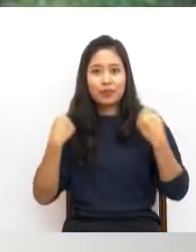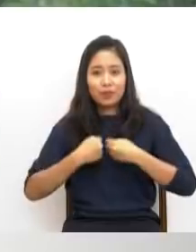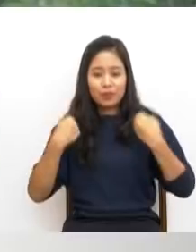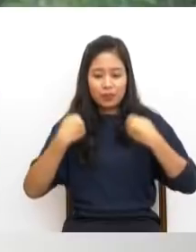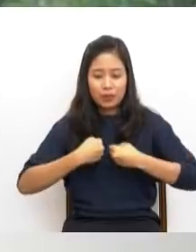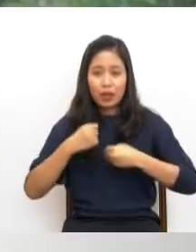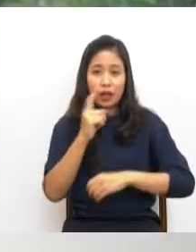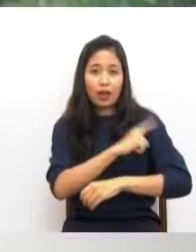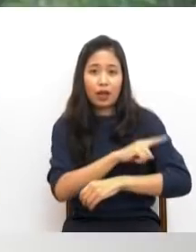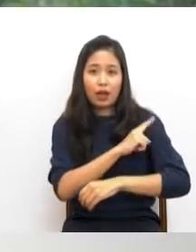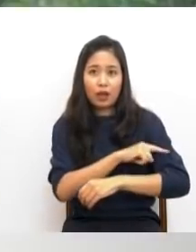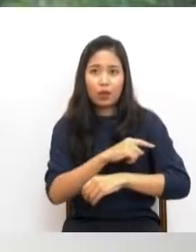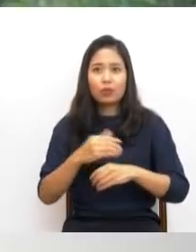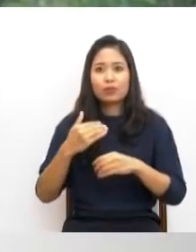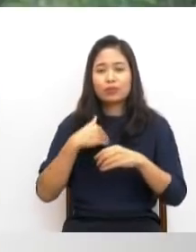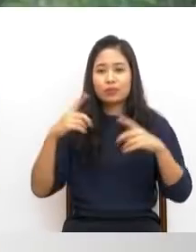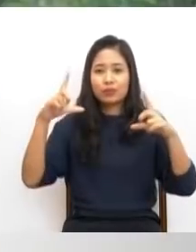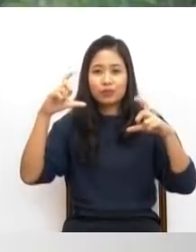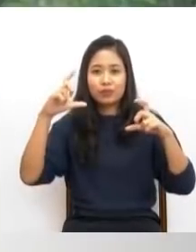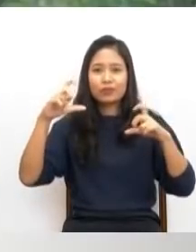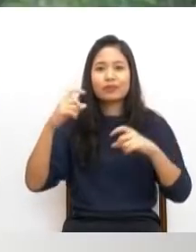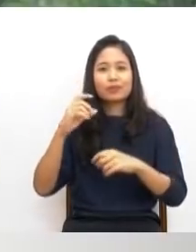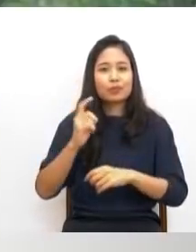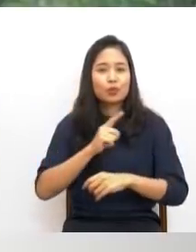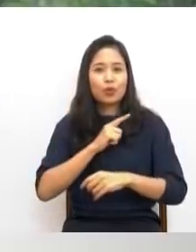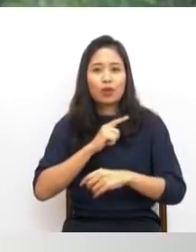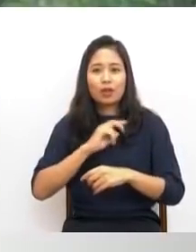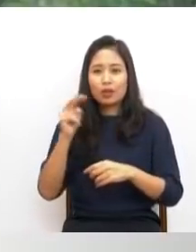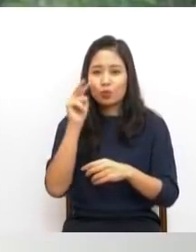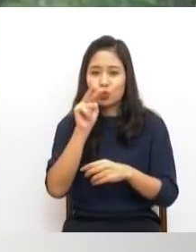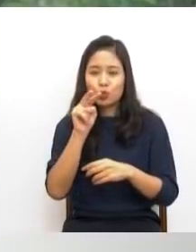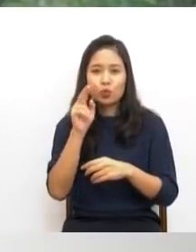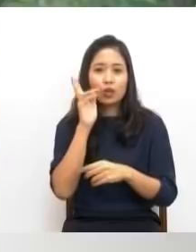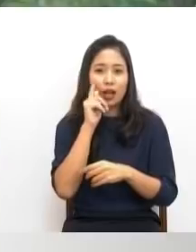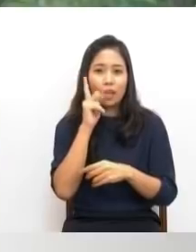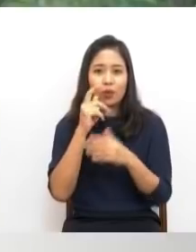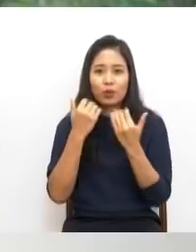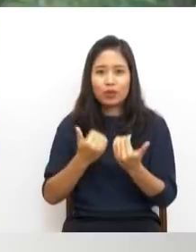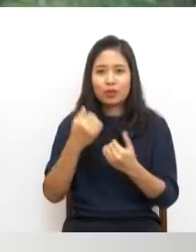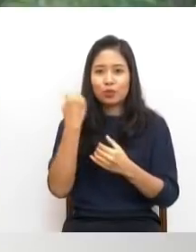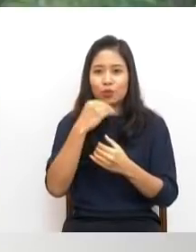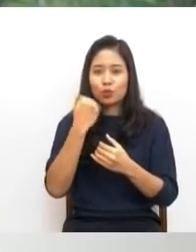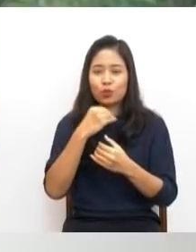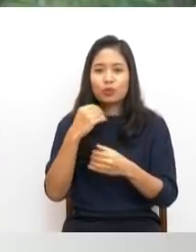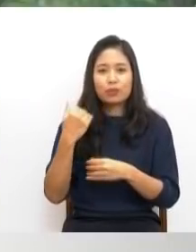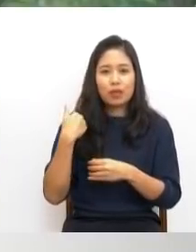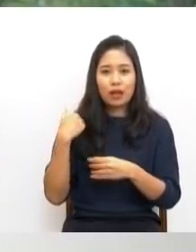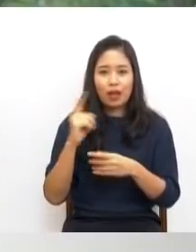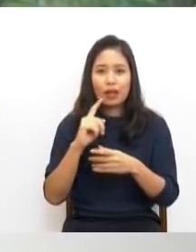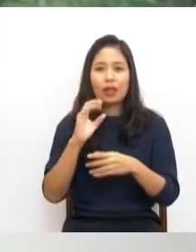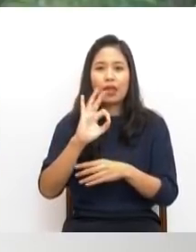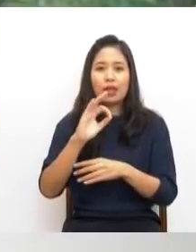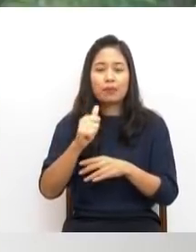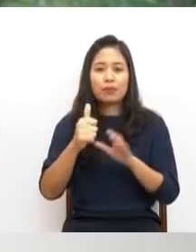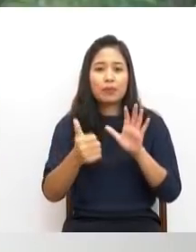บนี้นะคะนั่นก็คือการถ่ายภาพเซลฟี่ตัวเองขณะรับชมรายการของเราผ่านในทุกช่องทางเลยนะคะไม่ว่าจะเป็นทาง Facebook OBEC